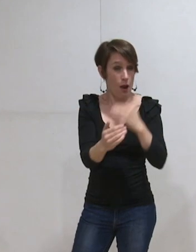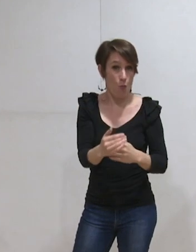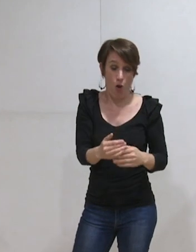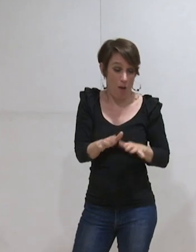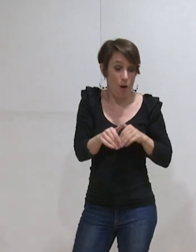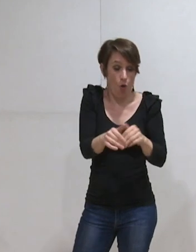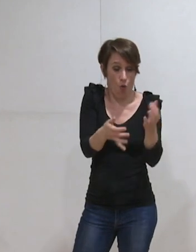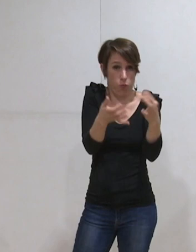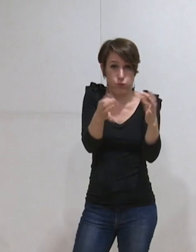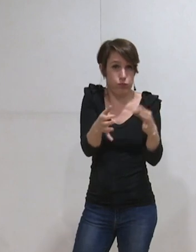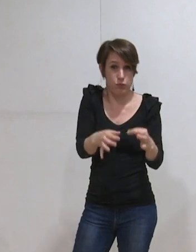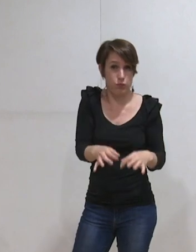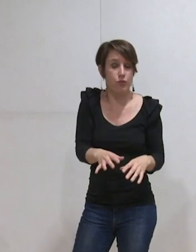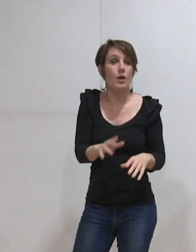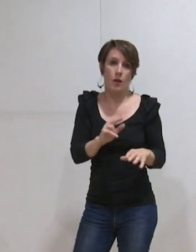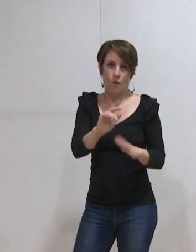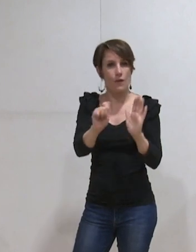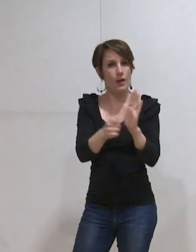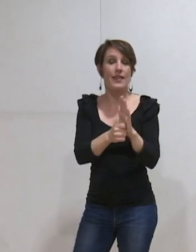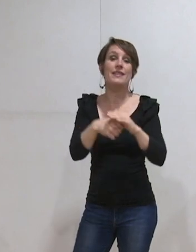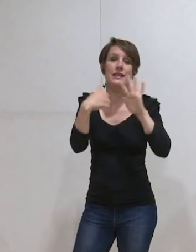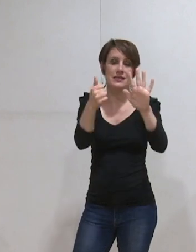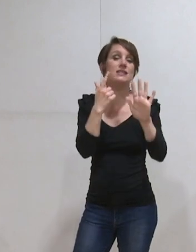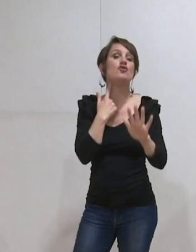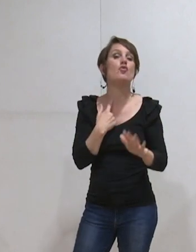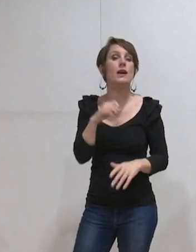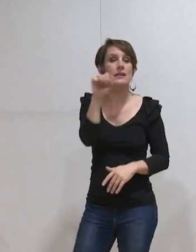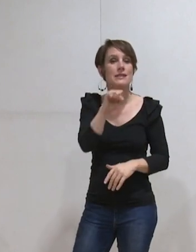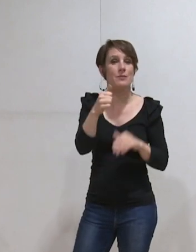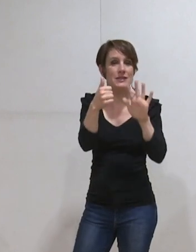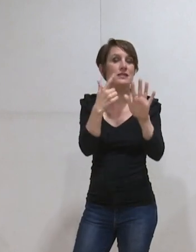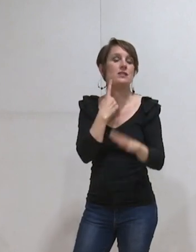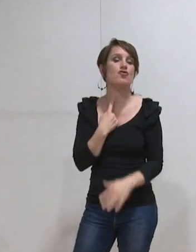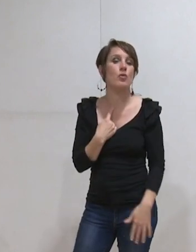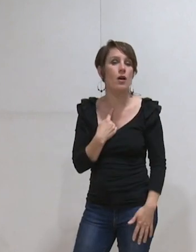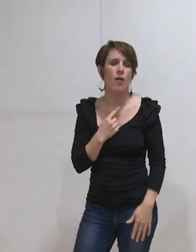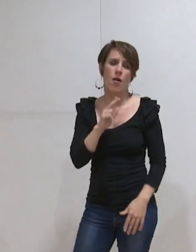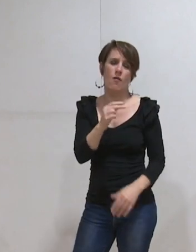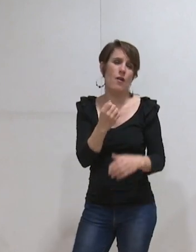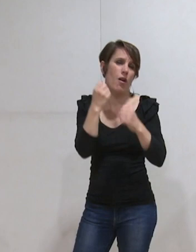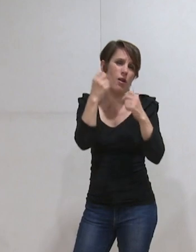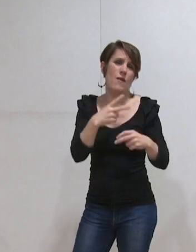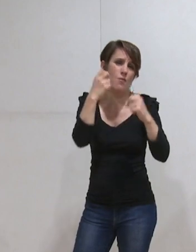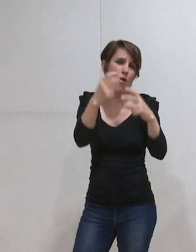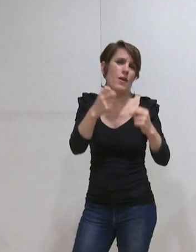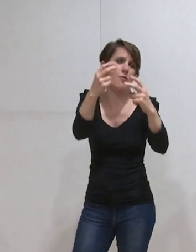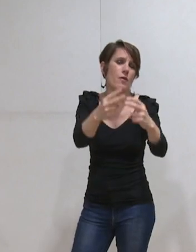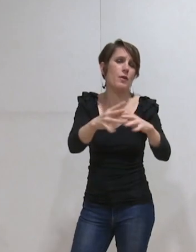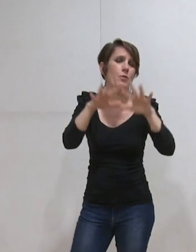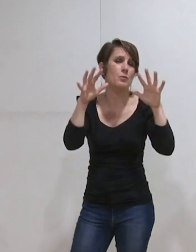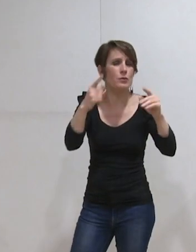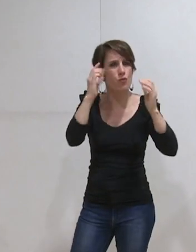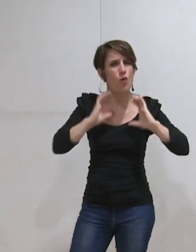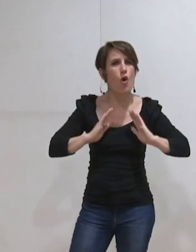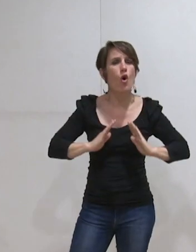de précision hein donc ce sera la journée du du 6 juin le samedi 6 juin il y aura beaucoup d'événements sur le cours jeanjorès et le